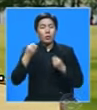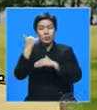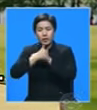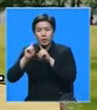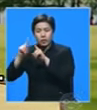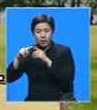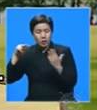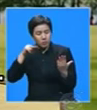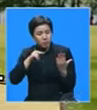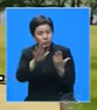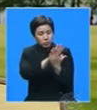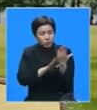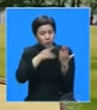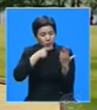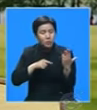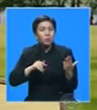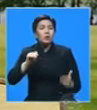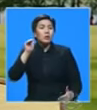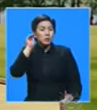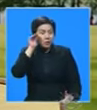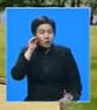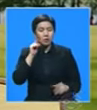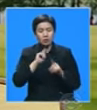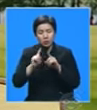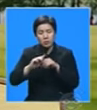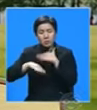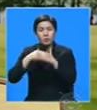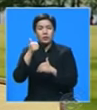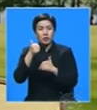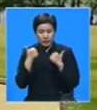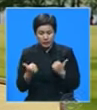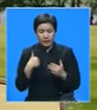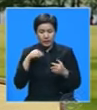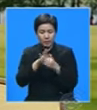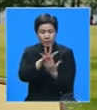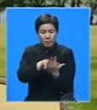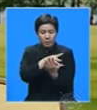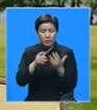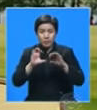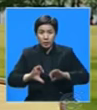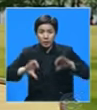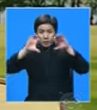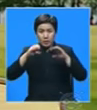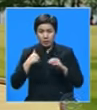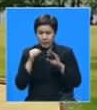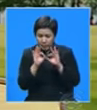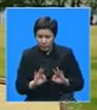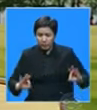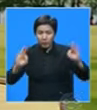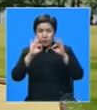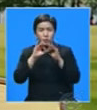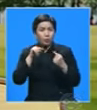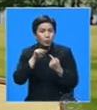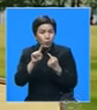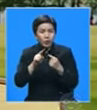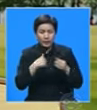ศได้ในทุกมิตินะครับสำหรับนโยบายรัฐบาลฉบับนี้ร่างขึ้นมาโดยใช้เงื่อนไขสำคัญก็คือการสานต่อการป